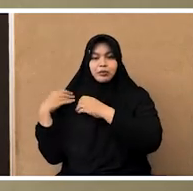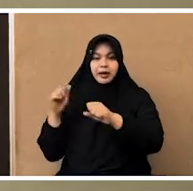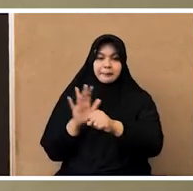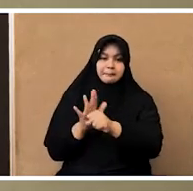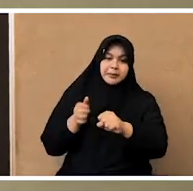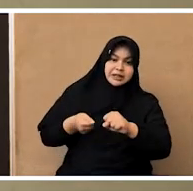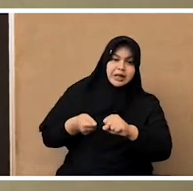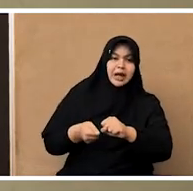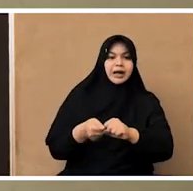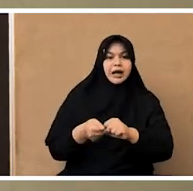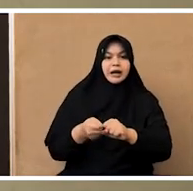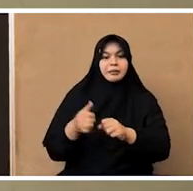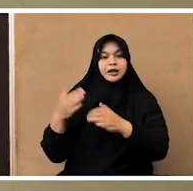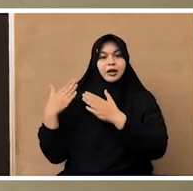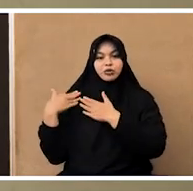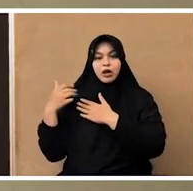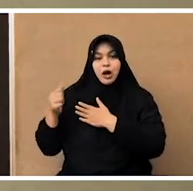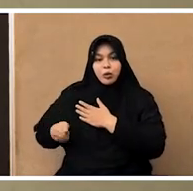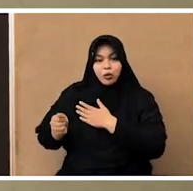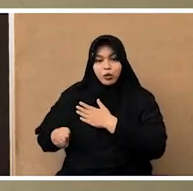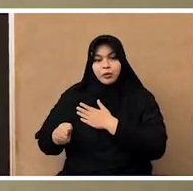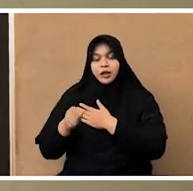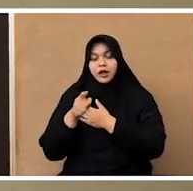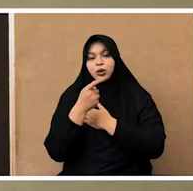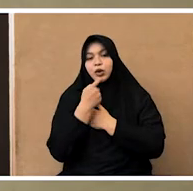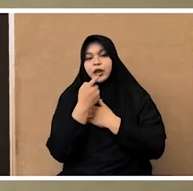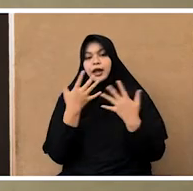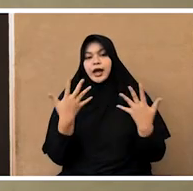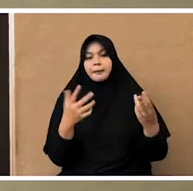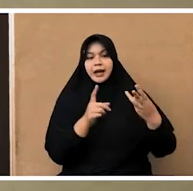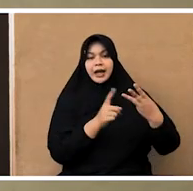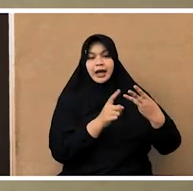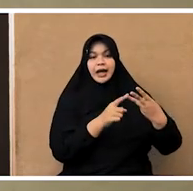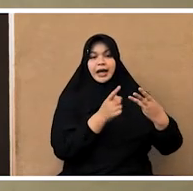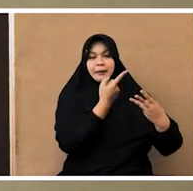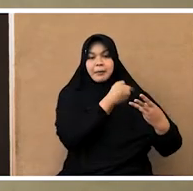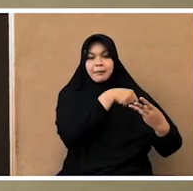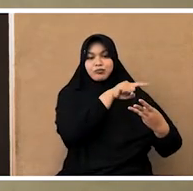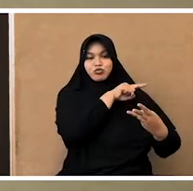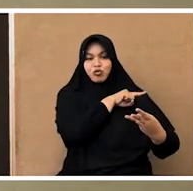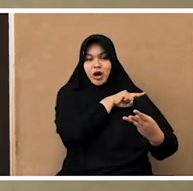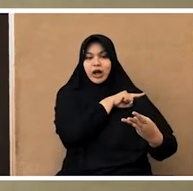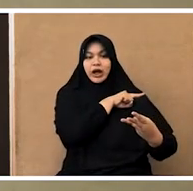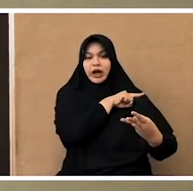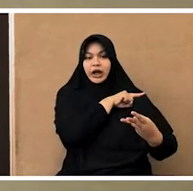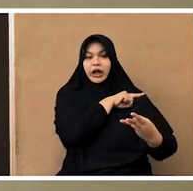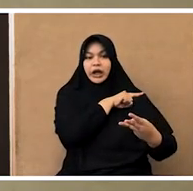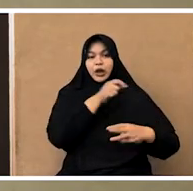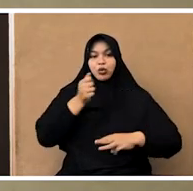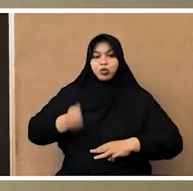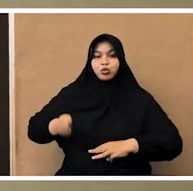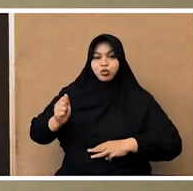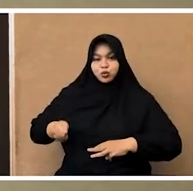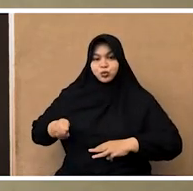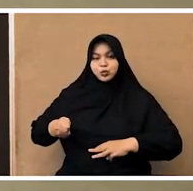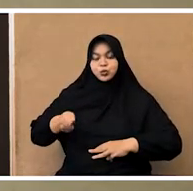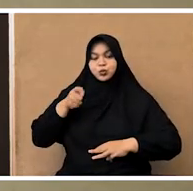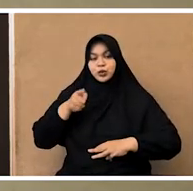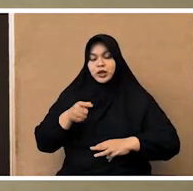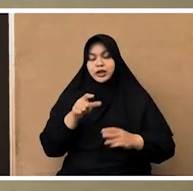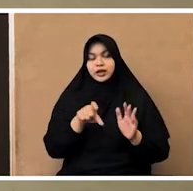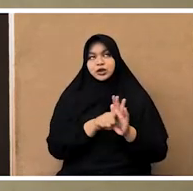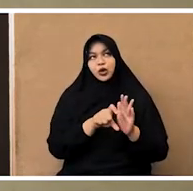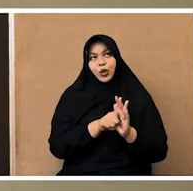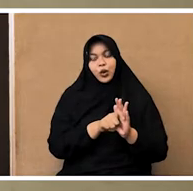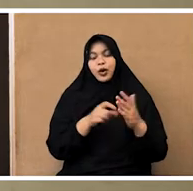pertanggungjawaban hukum yaitu soal legal capacity dalam hal ini misalkan bagaimana